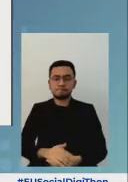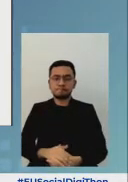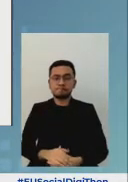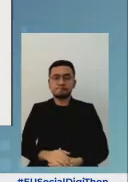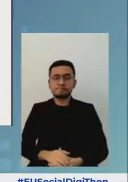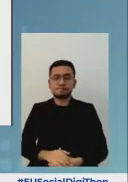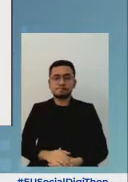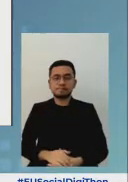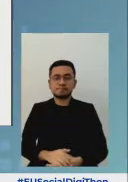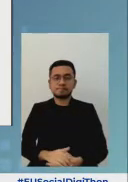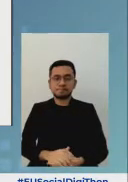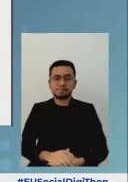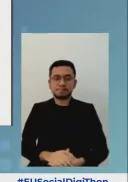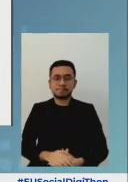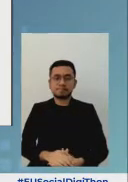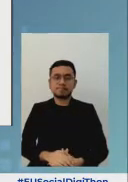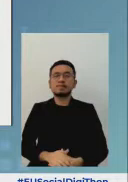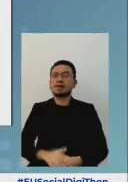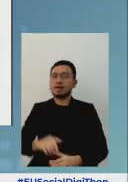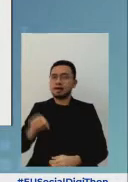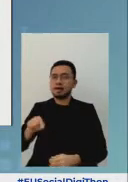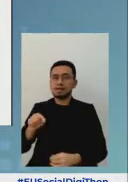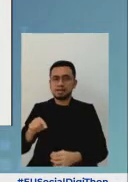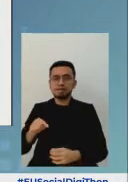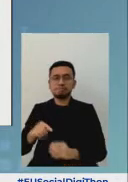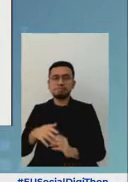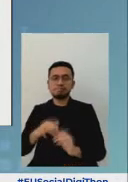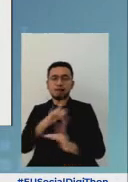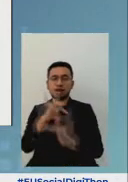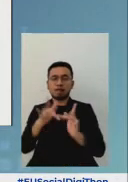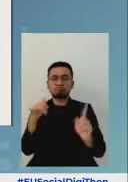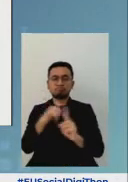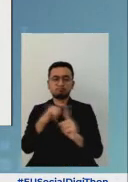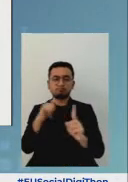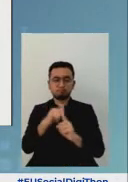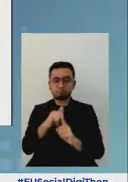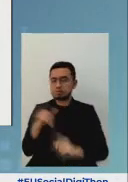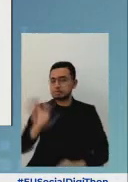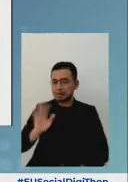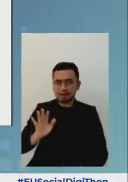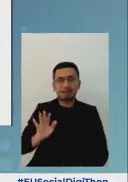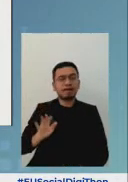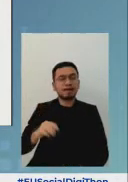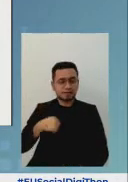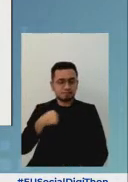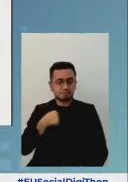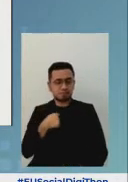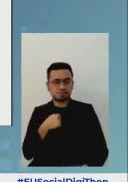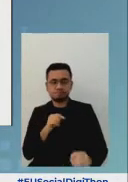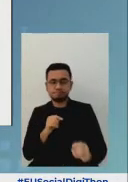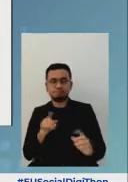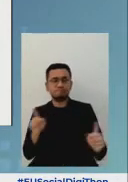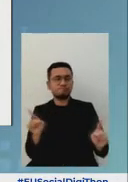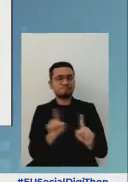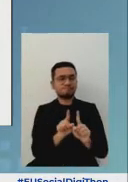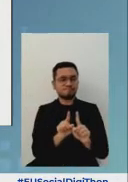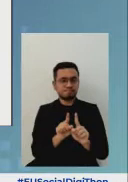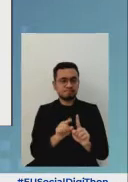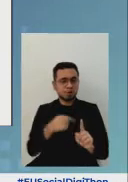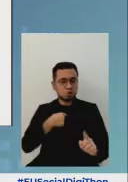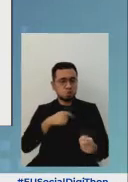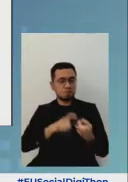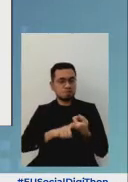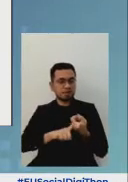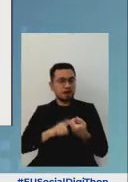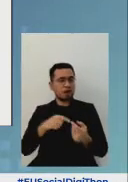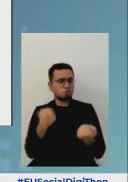You don't deserve this cyberbullying, ya. Aku bersamamu, ya. Kamu tidak layak dibully, ya. Akulah teman kamu, ya. Aku